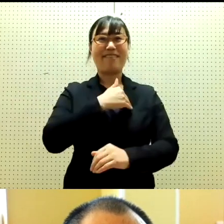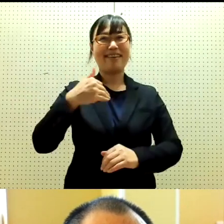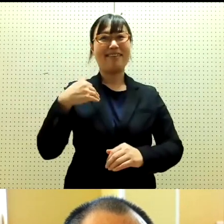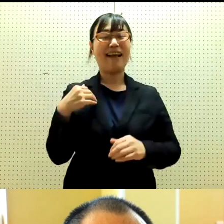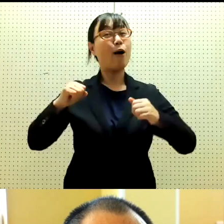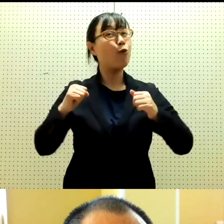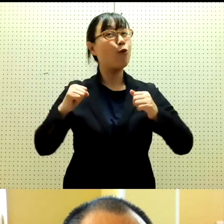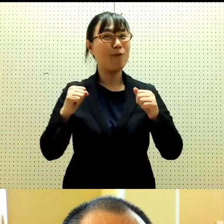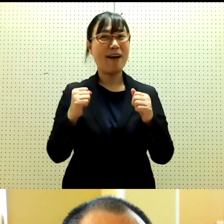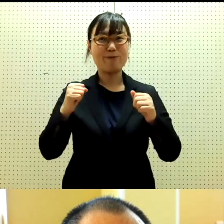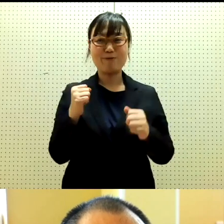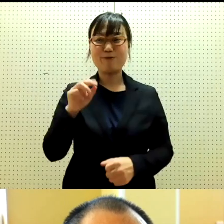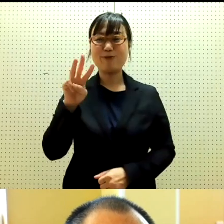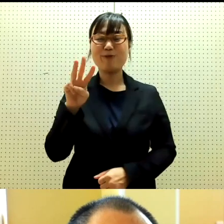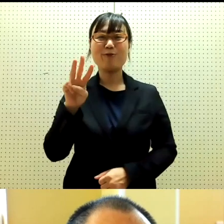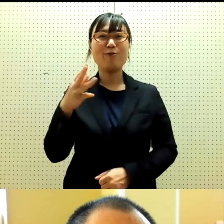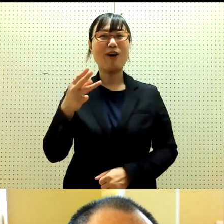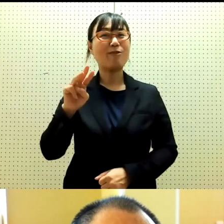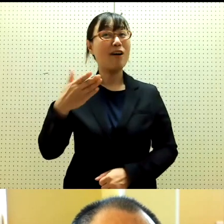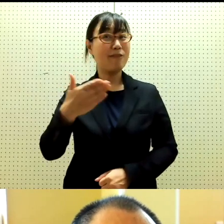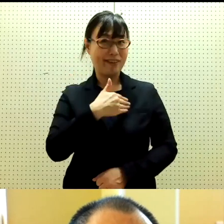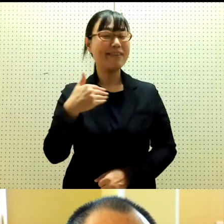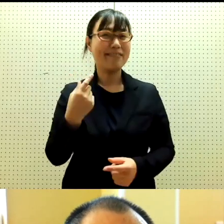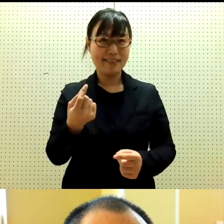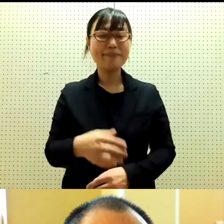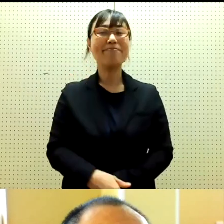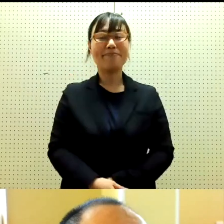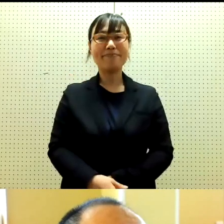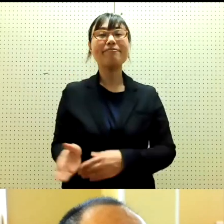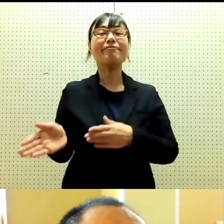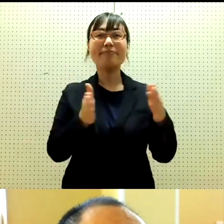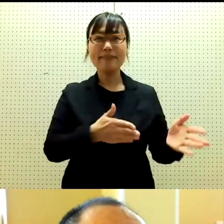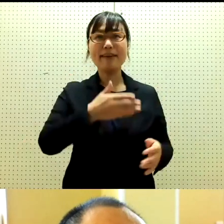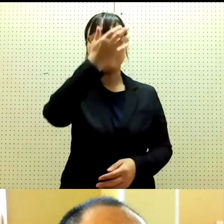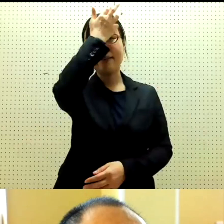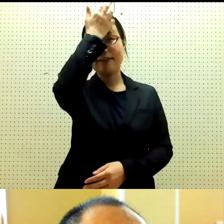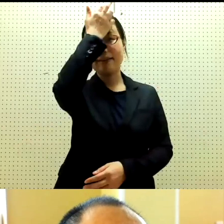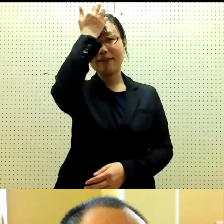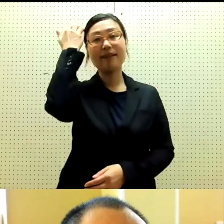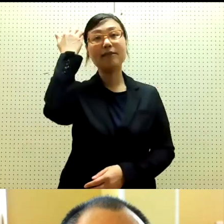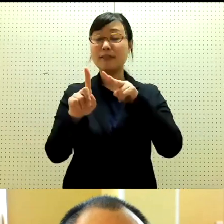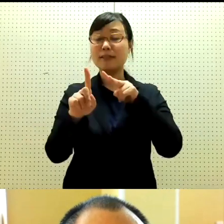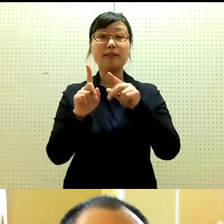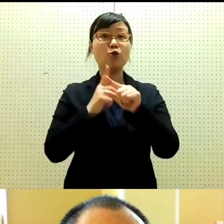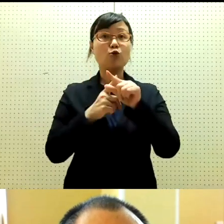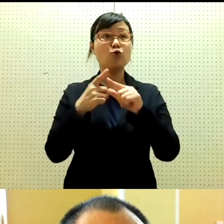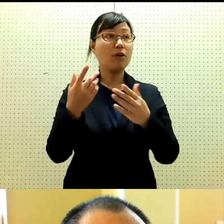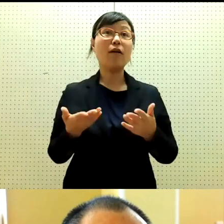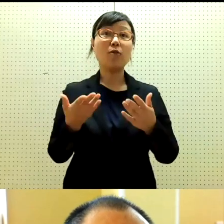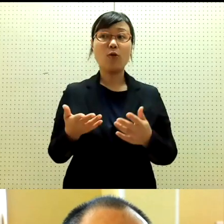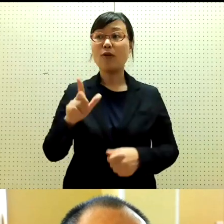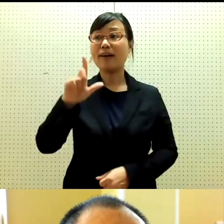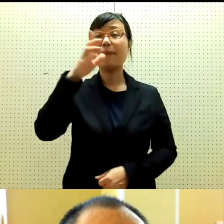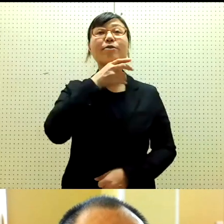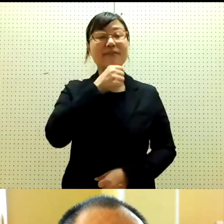ありがとうございます。それでですね次が中学校の、上祖市街中学校